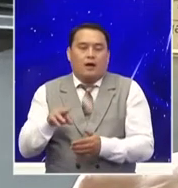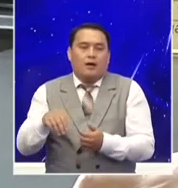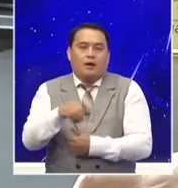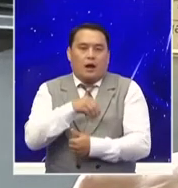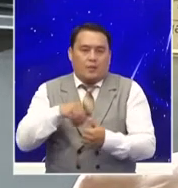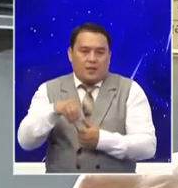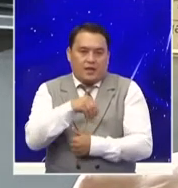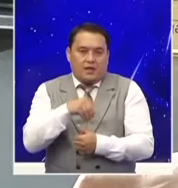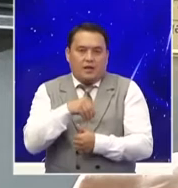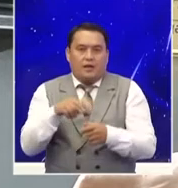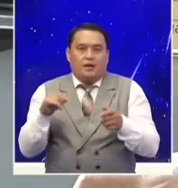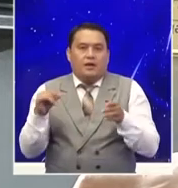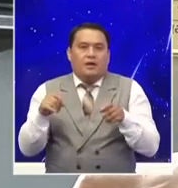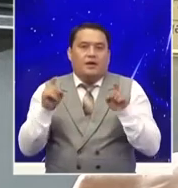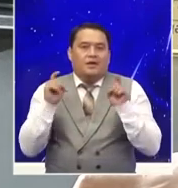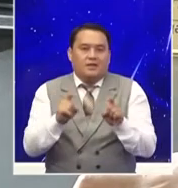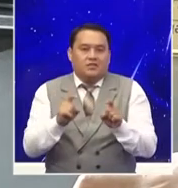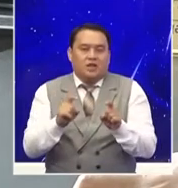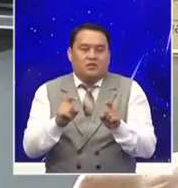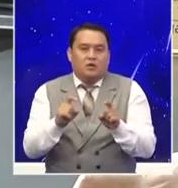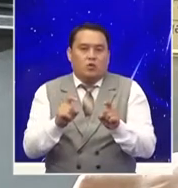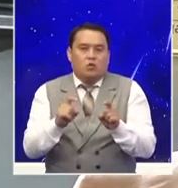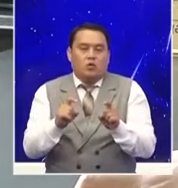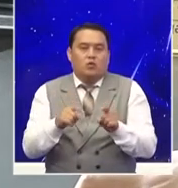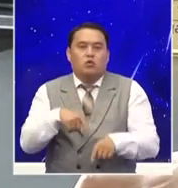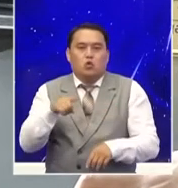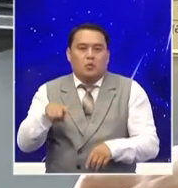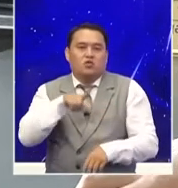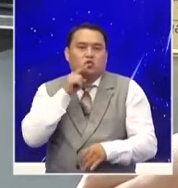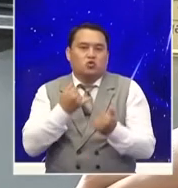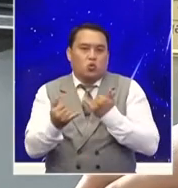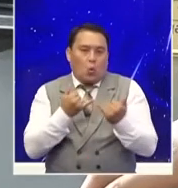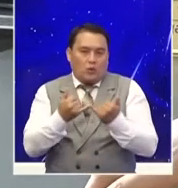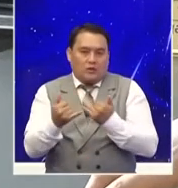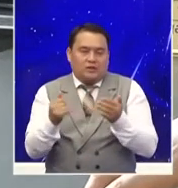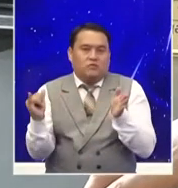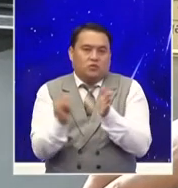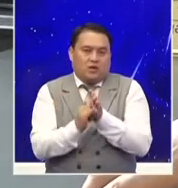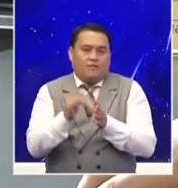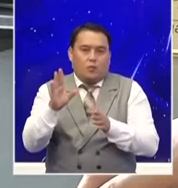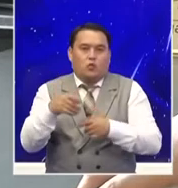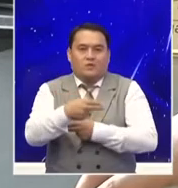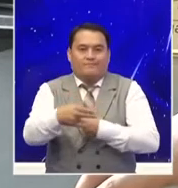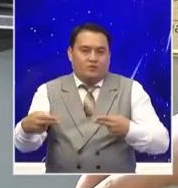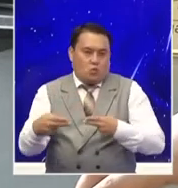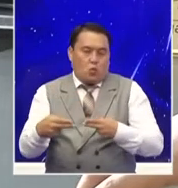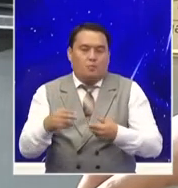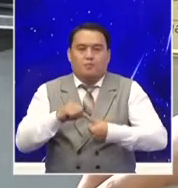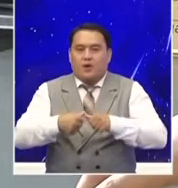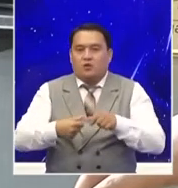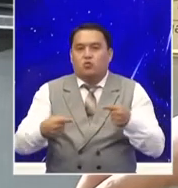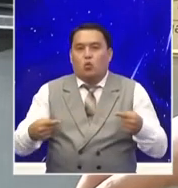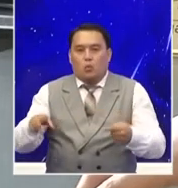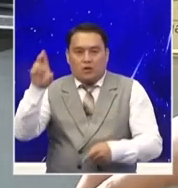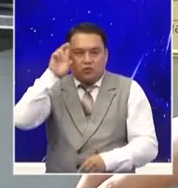при регистрации в Казахстане им будут присваиваться номера на желтом фоне, как для транспортных средств, имеющих постоянную регистрацию в другом